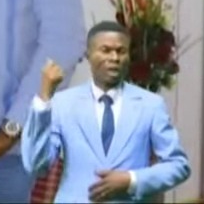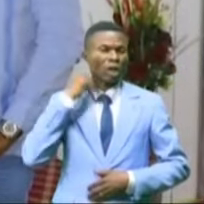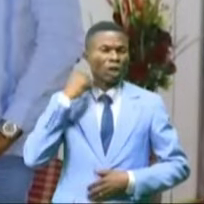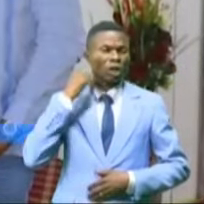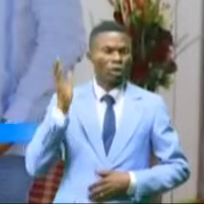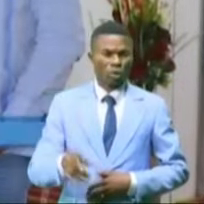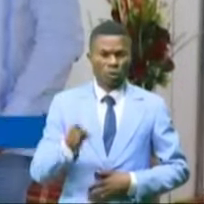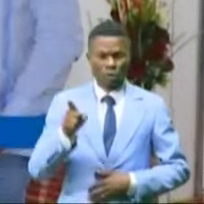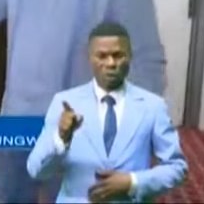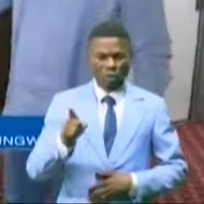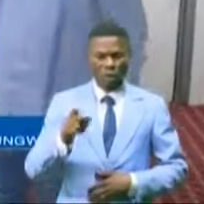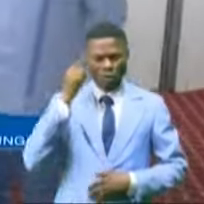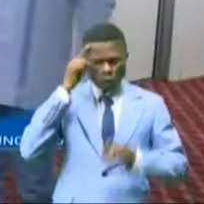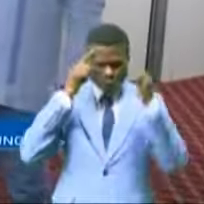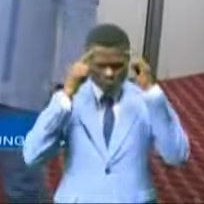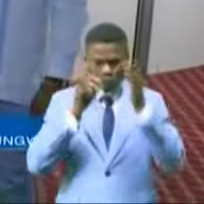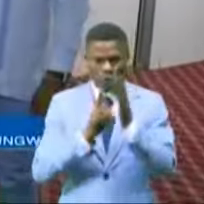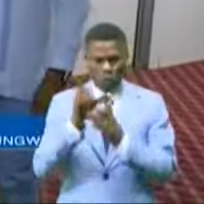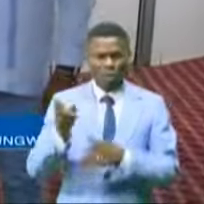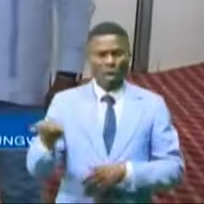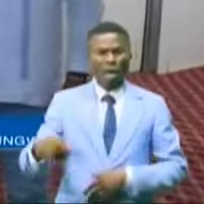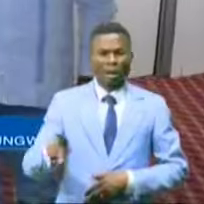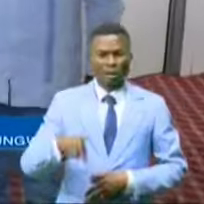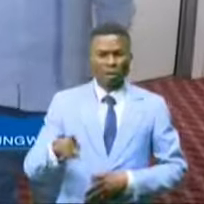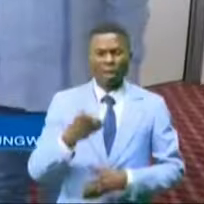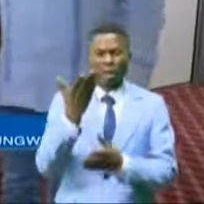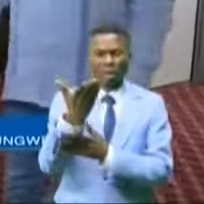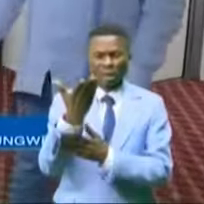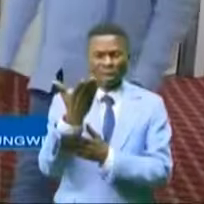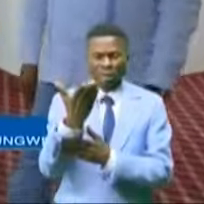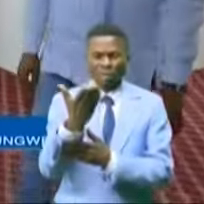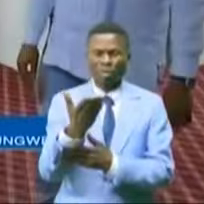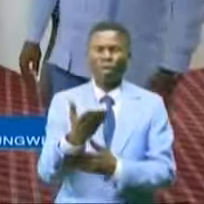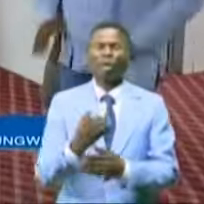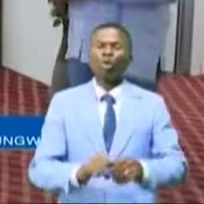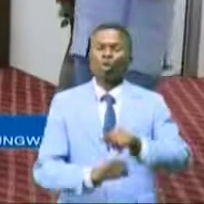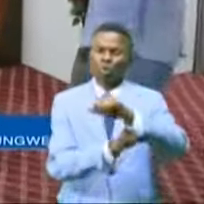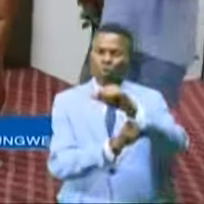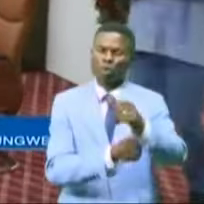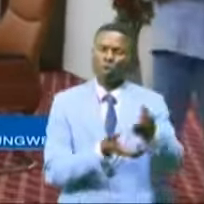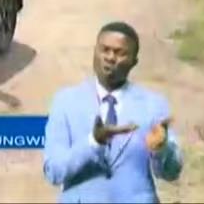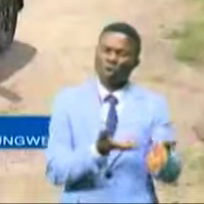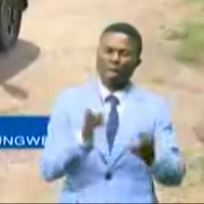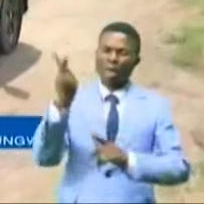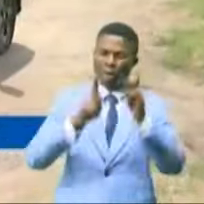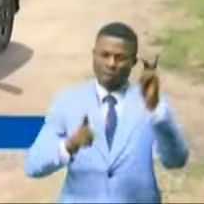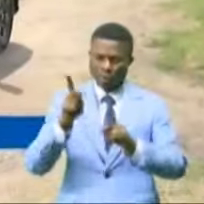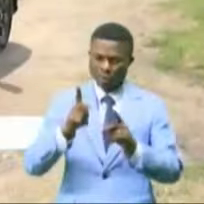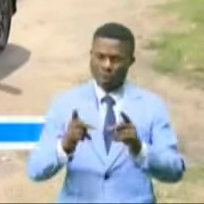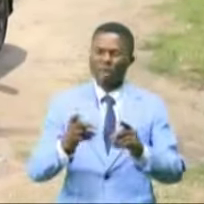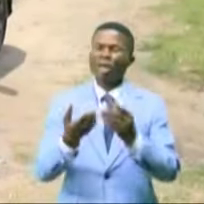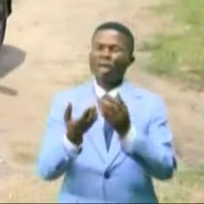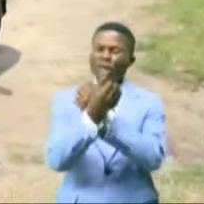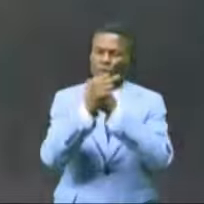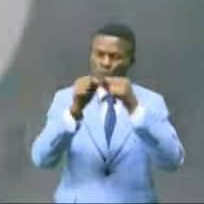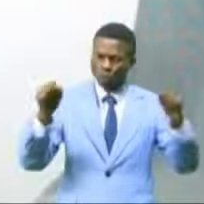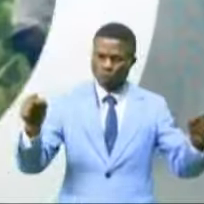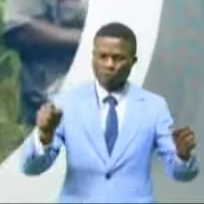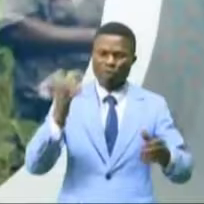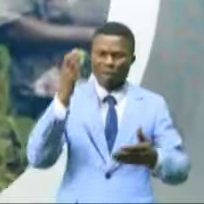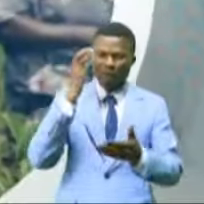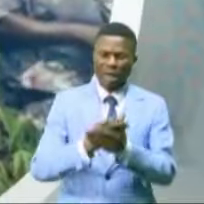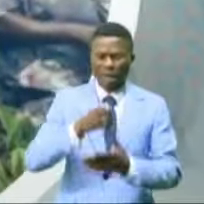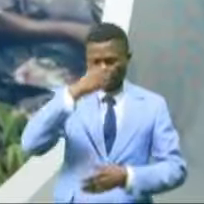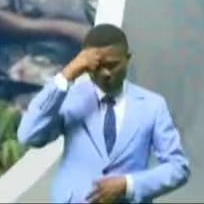Kalinga, soucieuse du développement de sa province, lance une crise de détresse pour voir sa population sortir de cette souffrance.